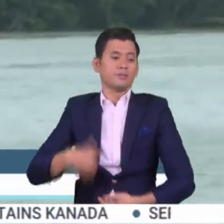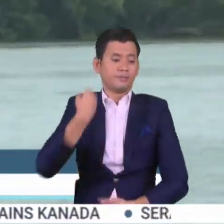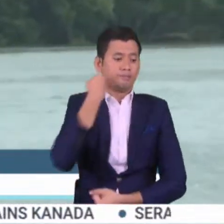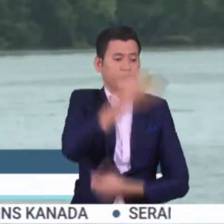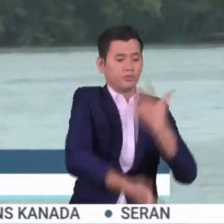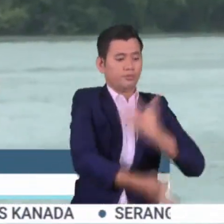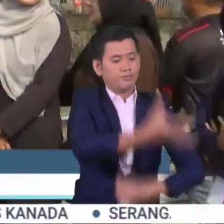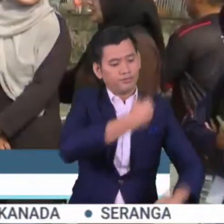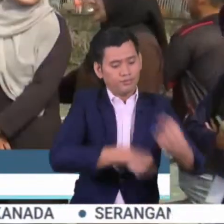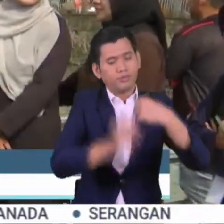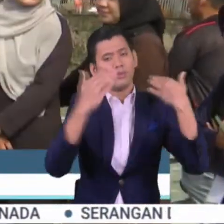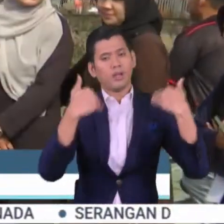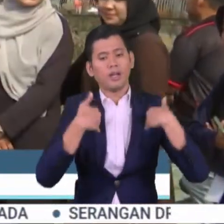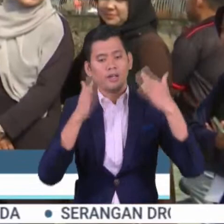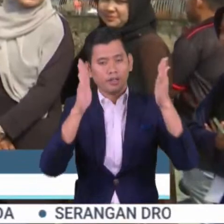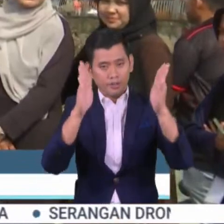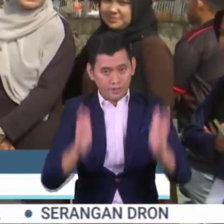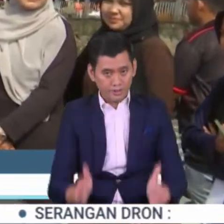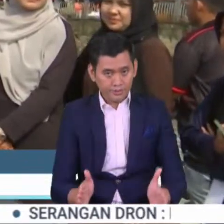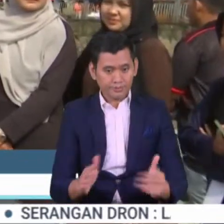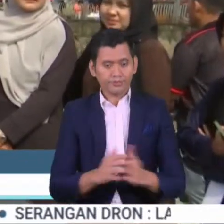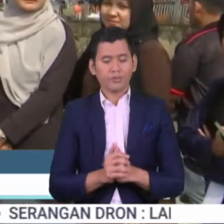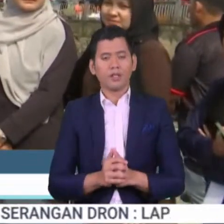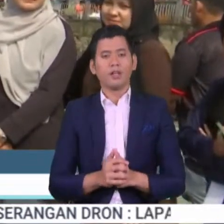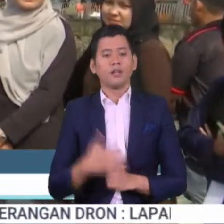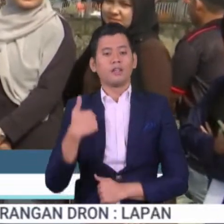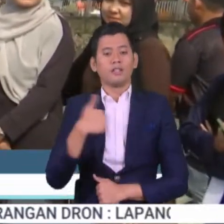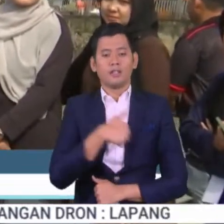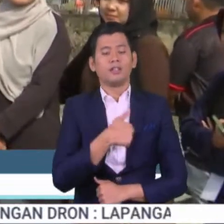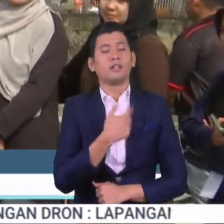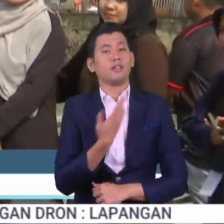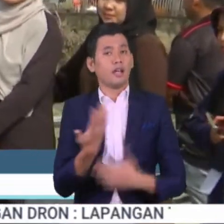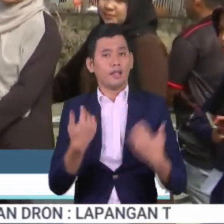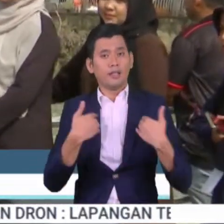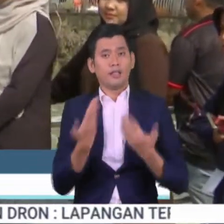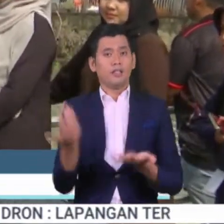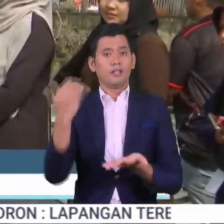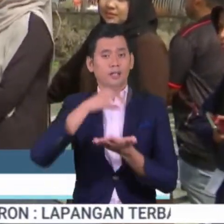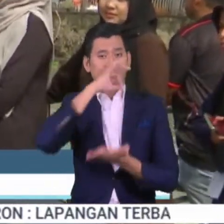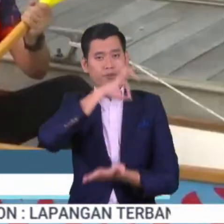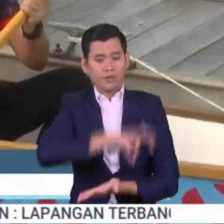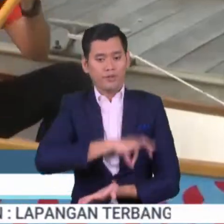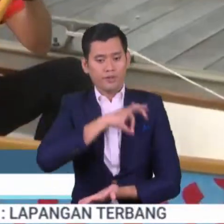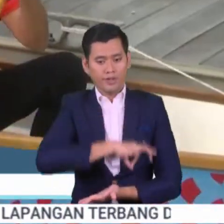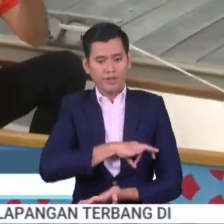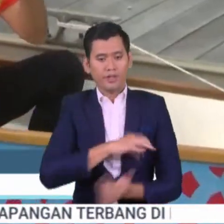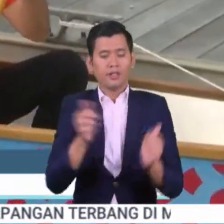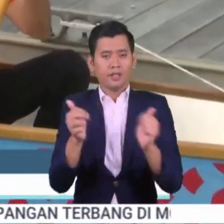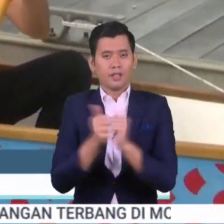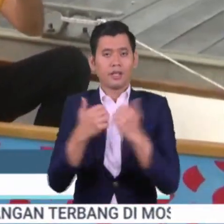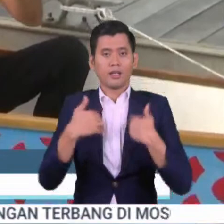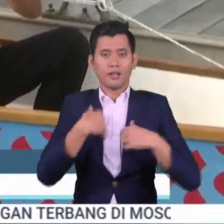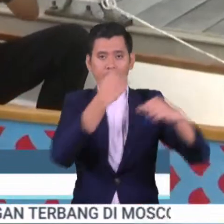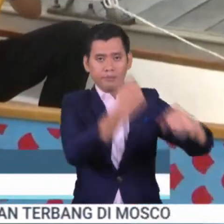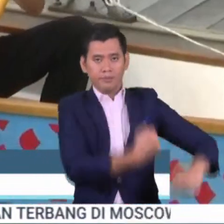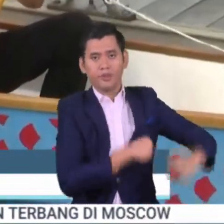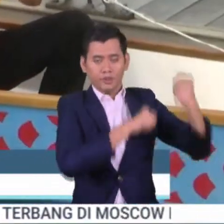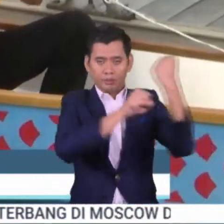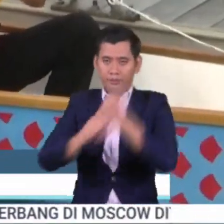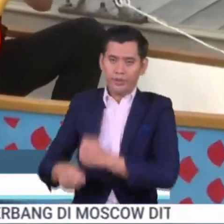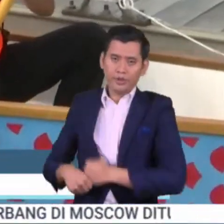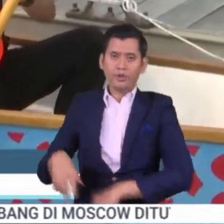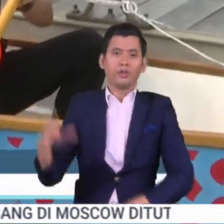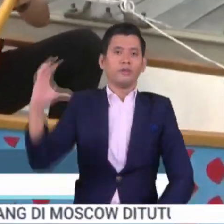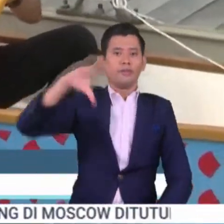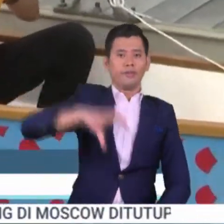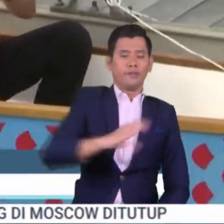Tapi kali ini dengan regata yang ada, lebih lagi kita akan dapat dia punya kehebatannya. Exco Pahang, Leong Yu